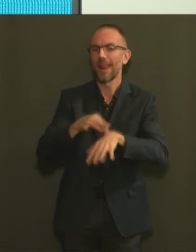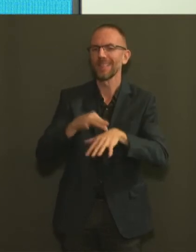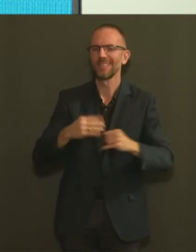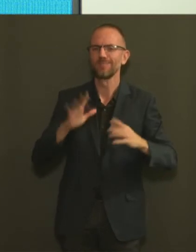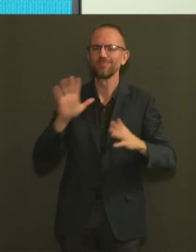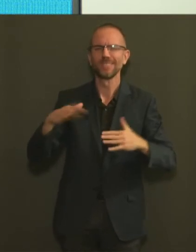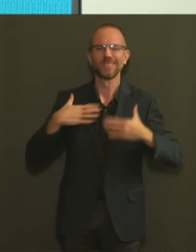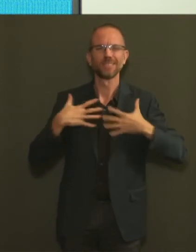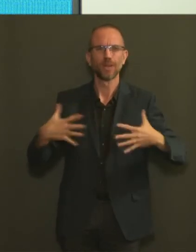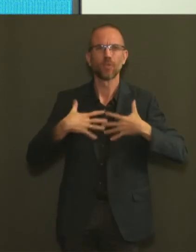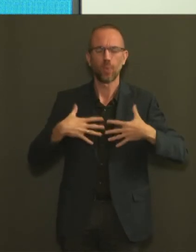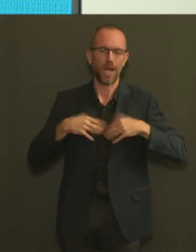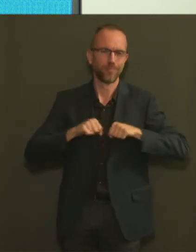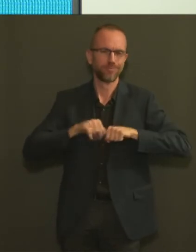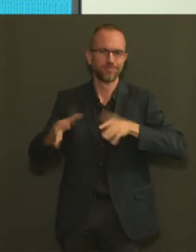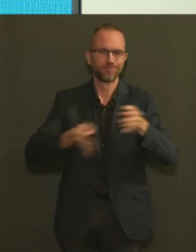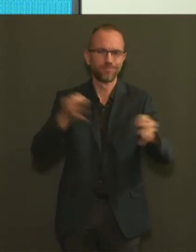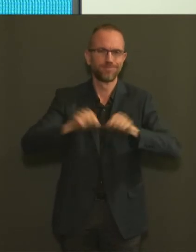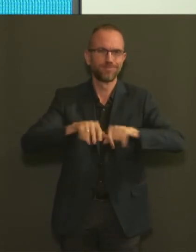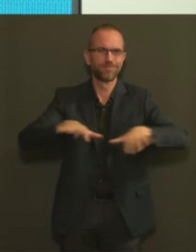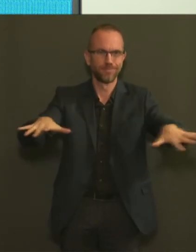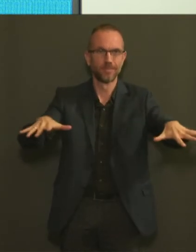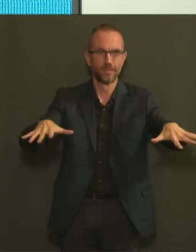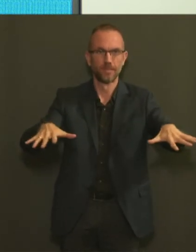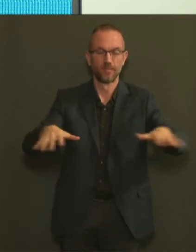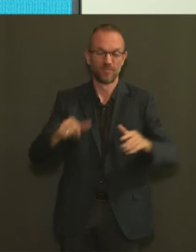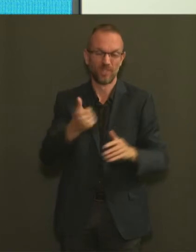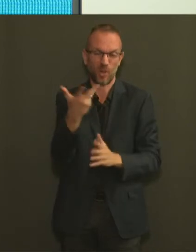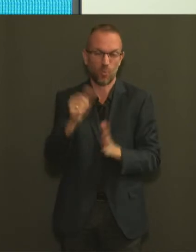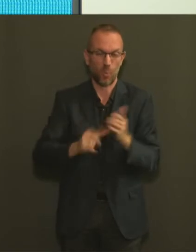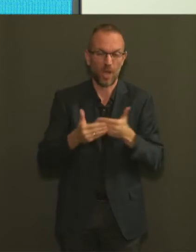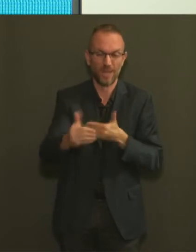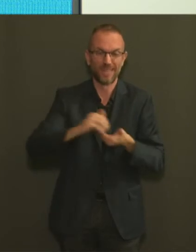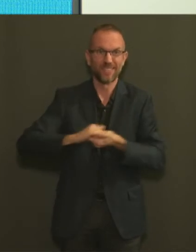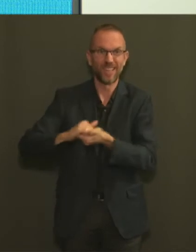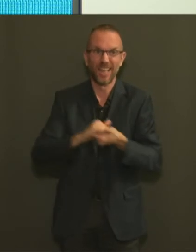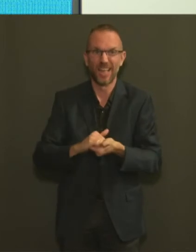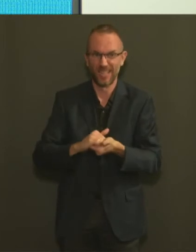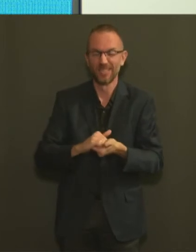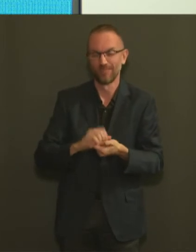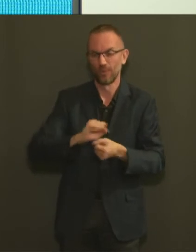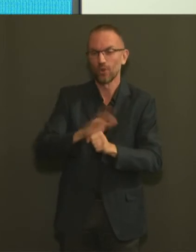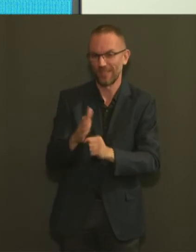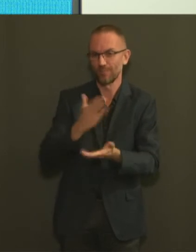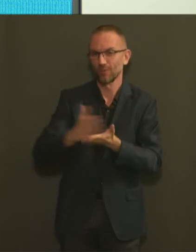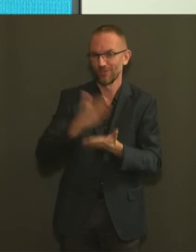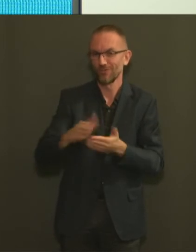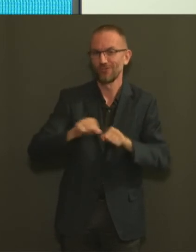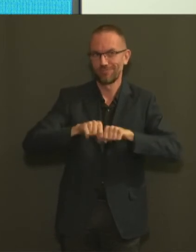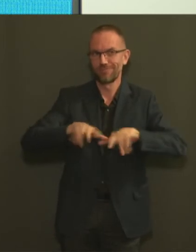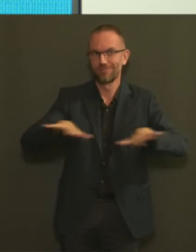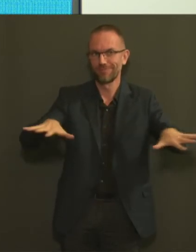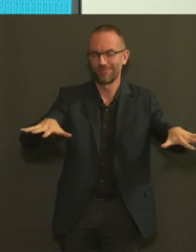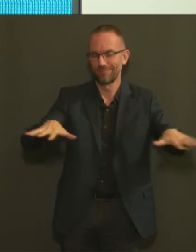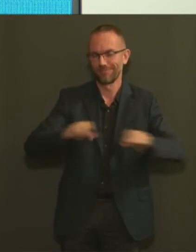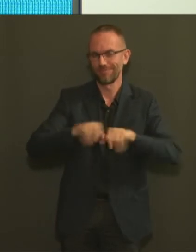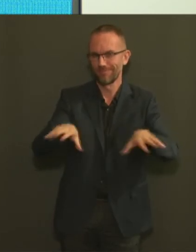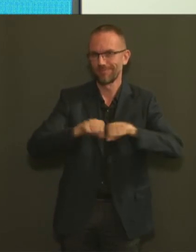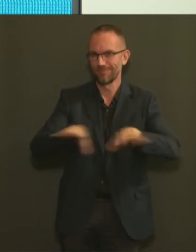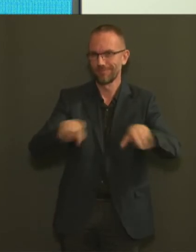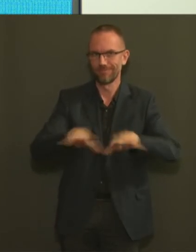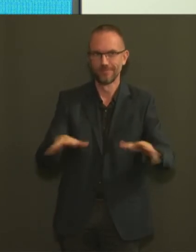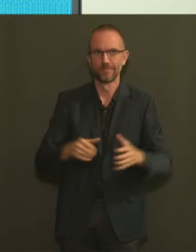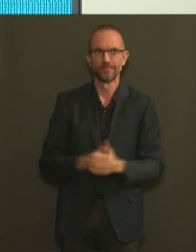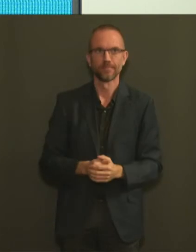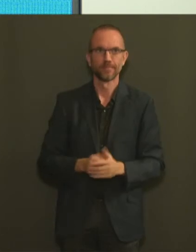nous serons dans une situation où le virus a plus facilement la main et peut plus facilement donné le type d'augmentation que l'on